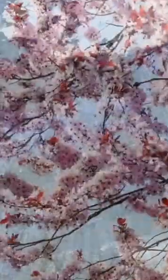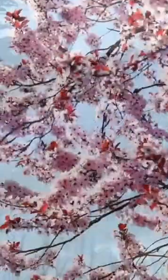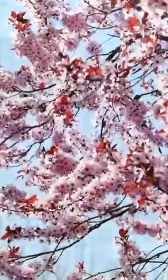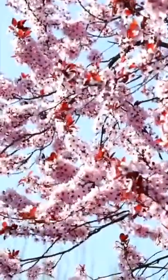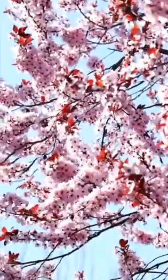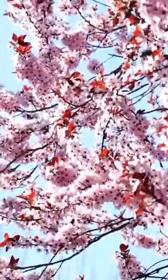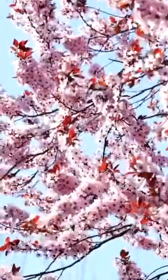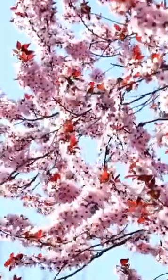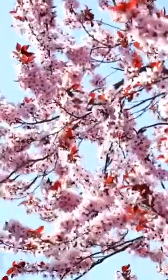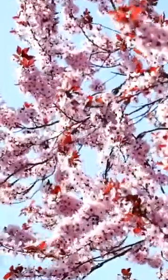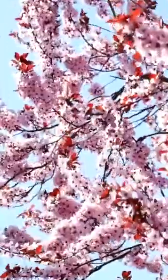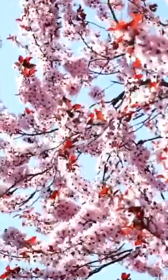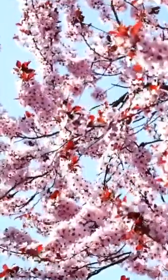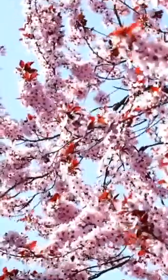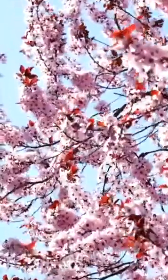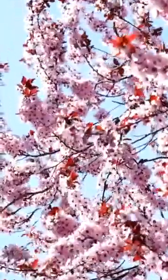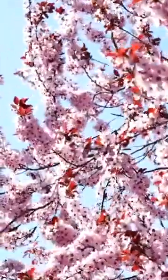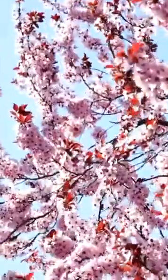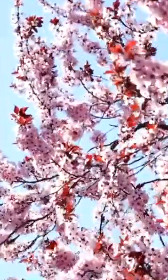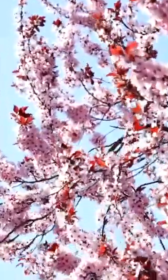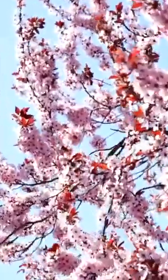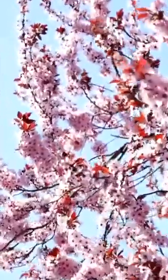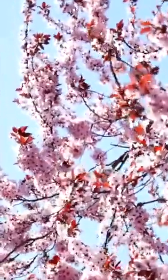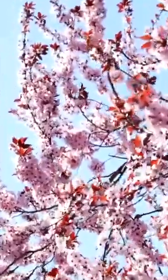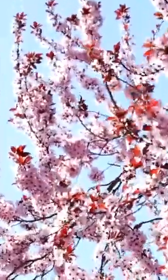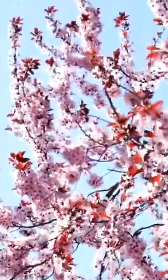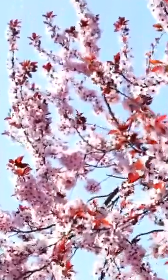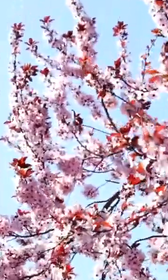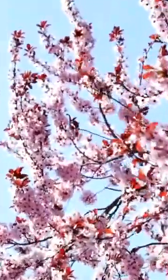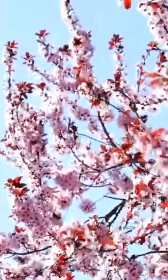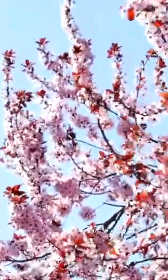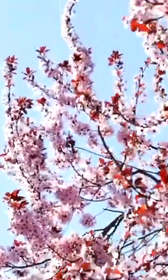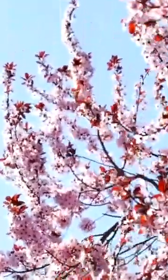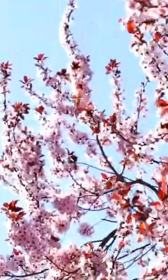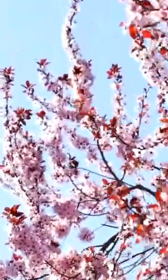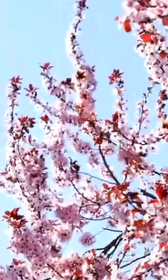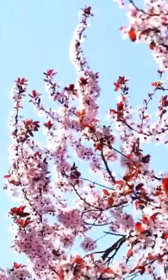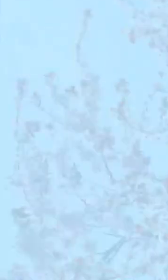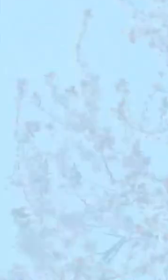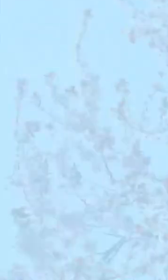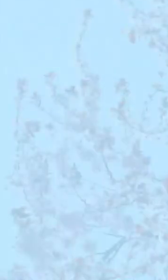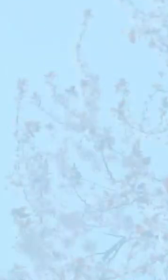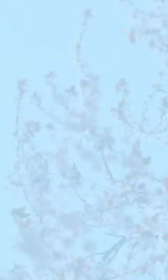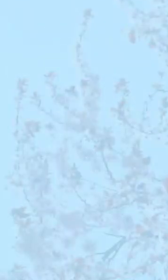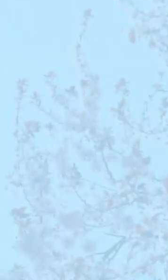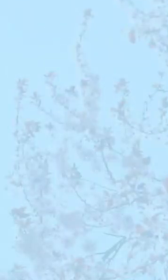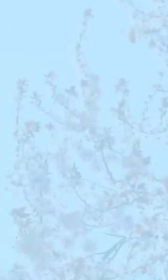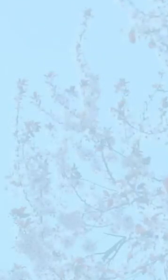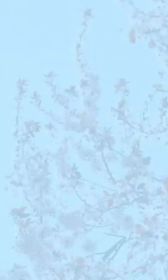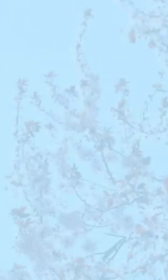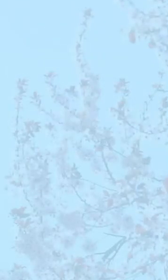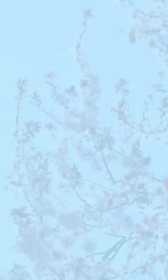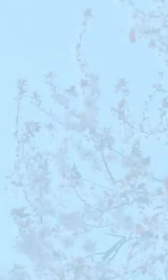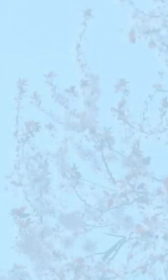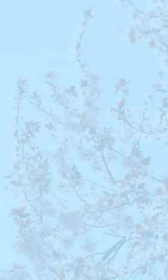zoon. Zie het lam aan het kruis, daarop Golgotha. Als